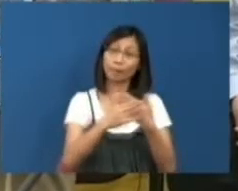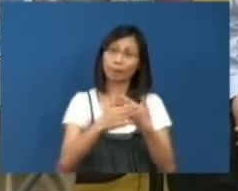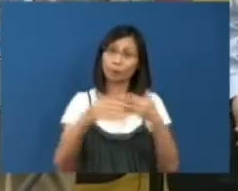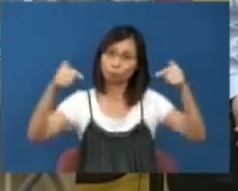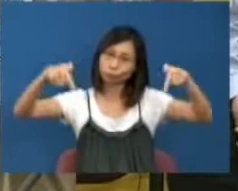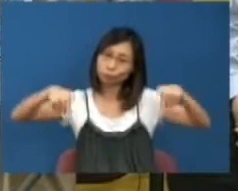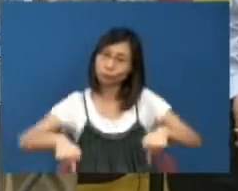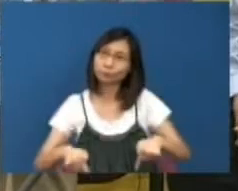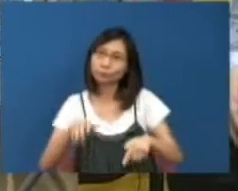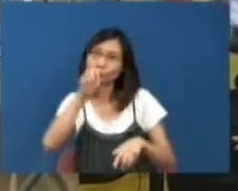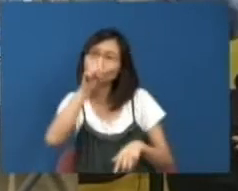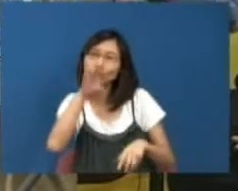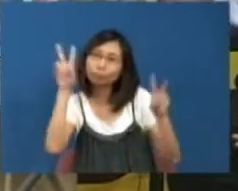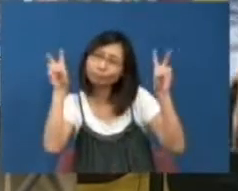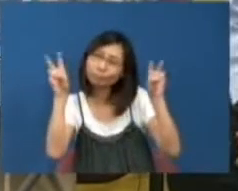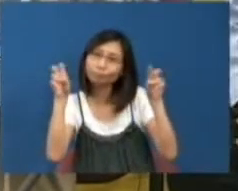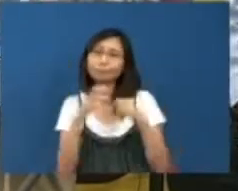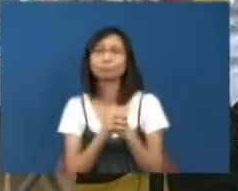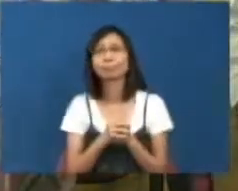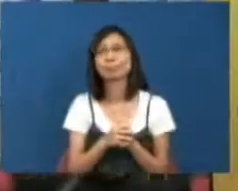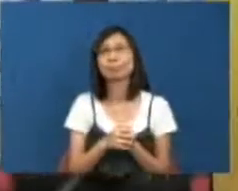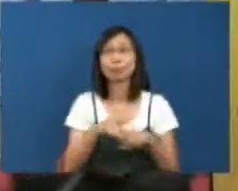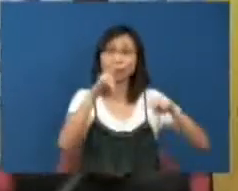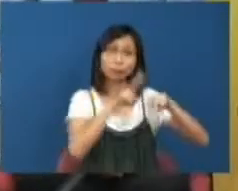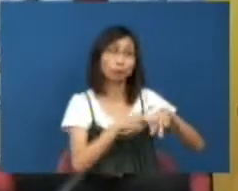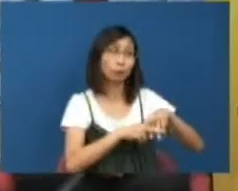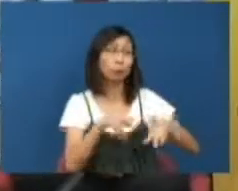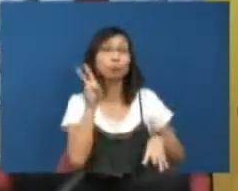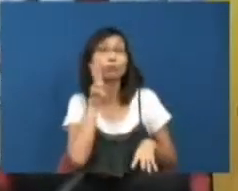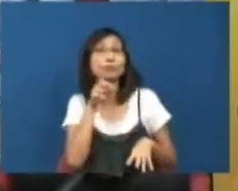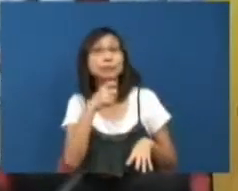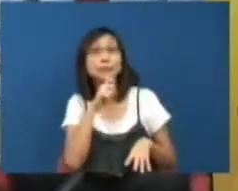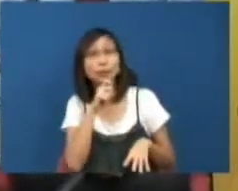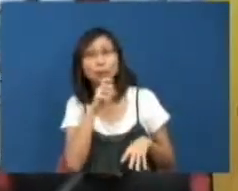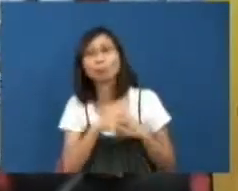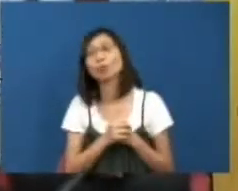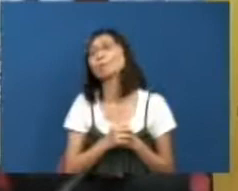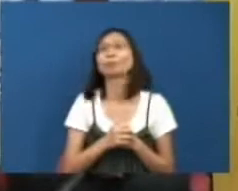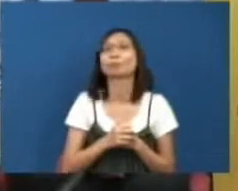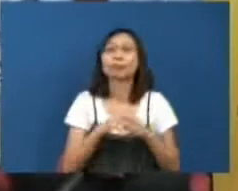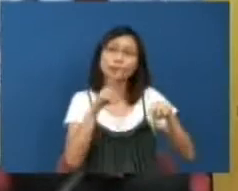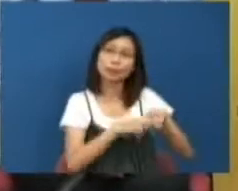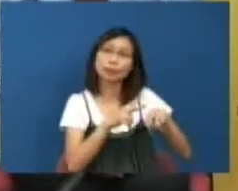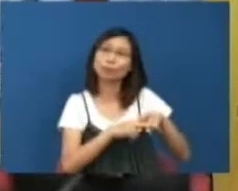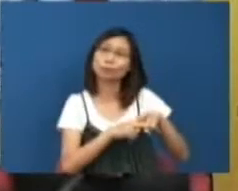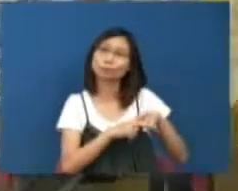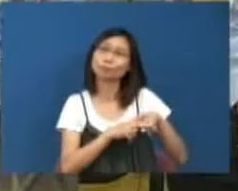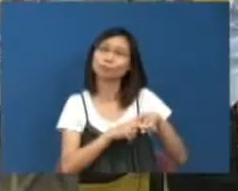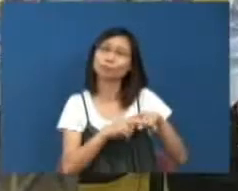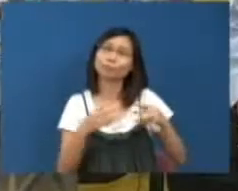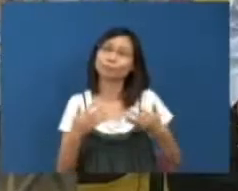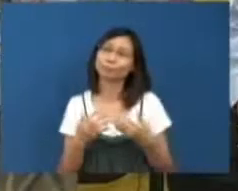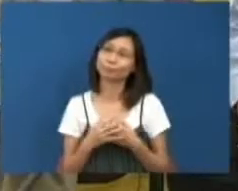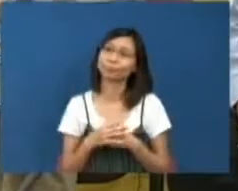深入的講題嚟嘅。 博士聽講，我哋國內都有嘅喎，係咪啊？ 係，咁嗱， 係啦， 國內咧。 講完倫敦了，去到我